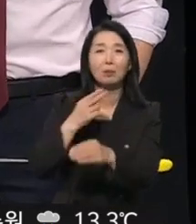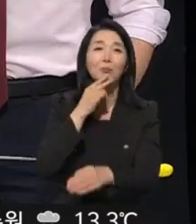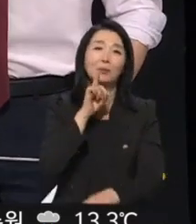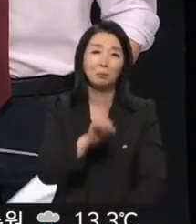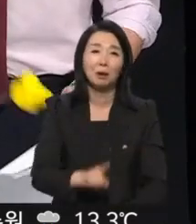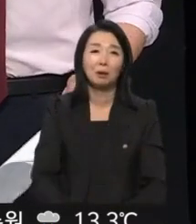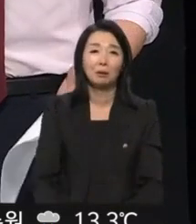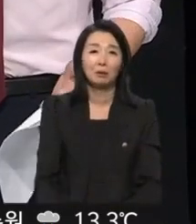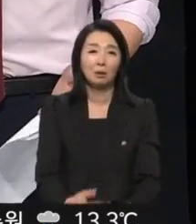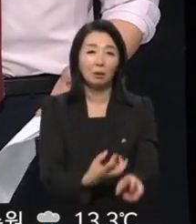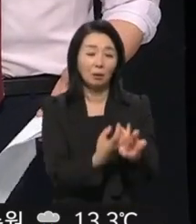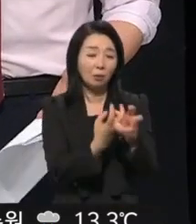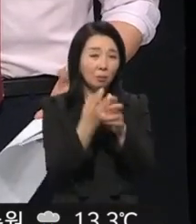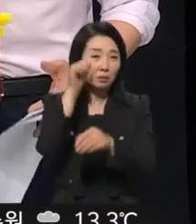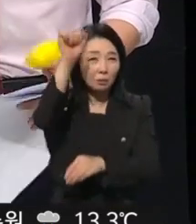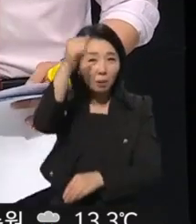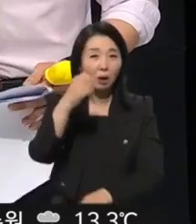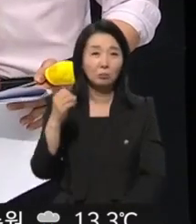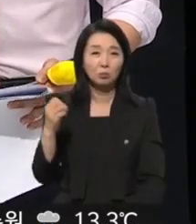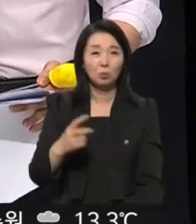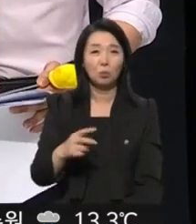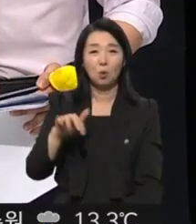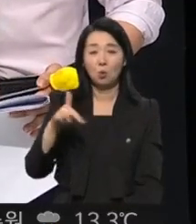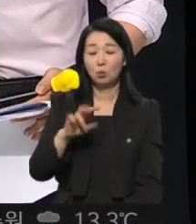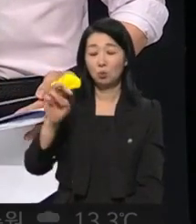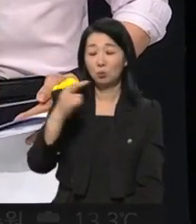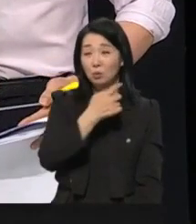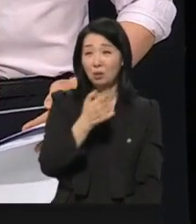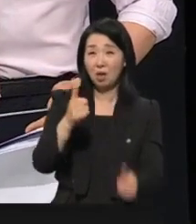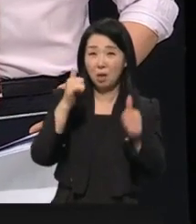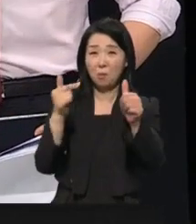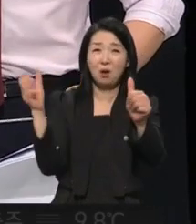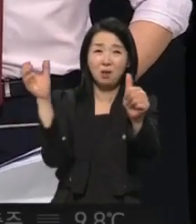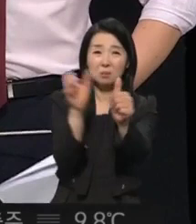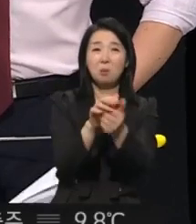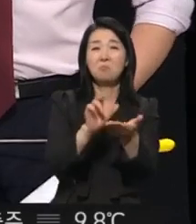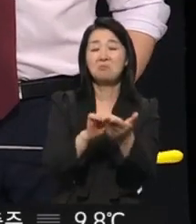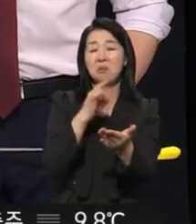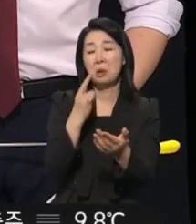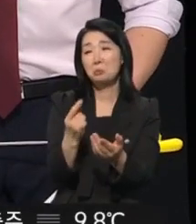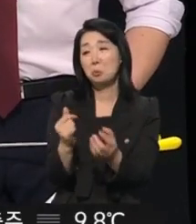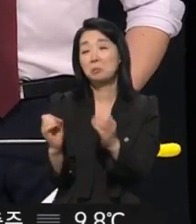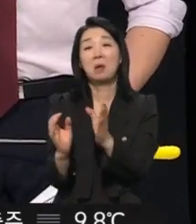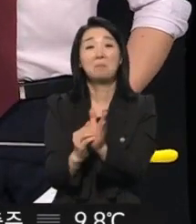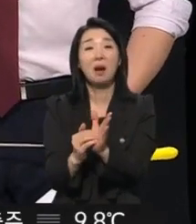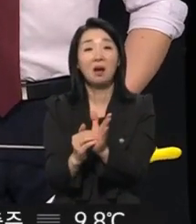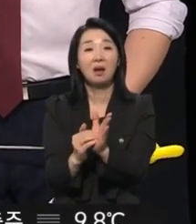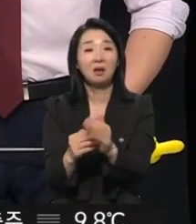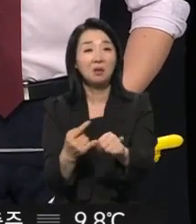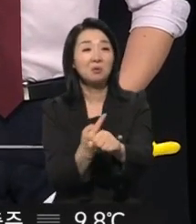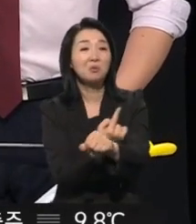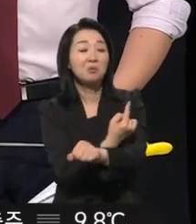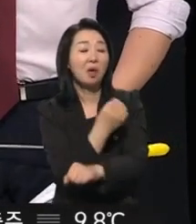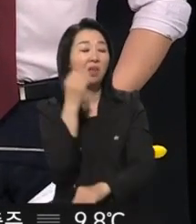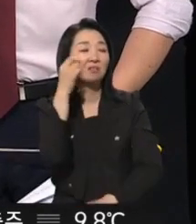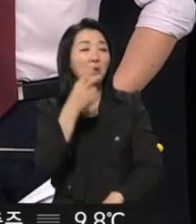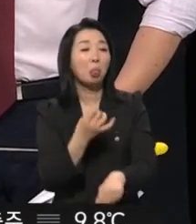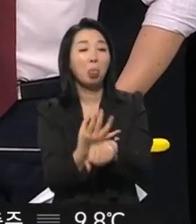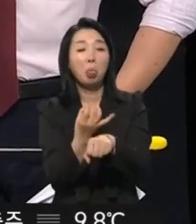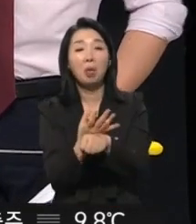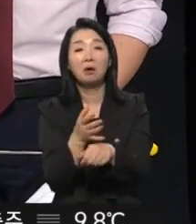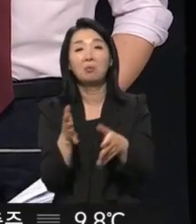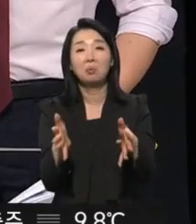하는데요. 이 화물연대 파업과 오석준 대법관 임명 문제 정도만 살짝 언급이 됐고, 나머지 주제는